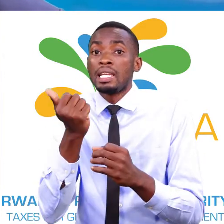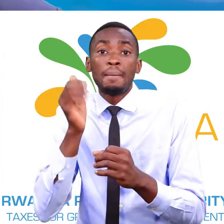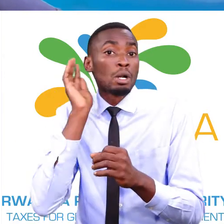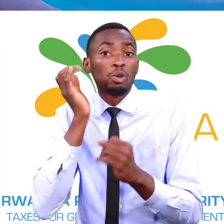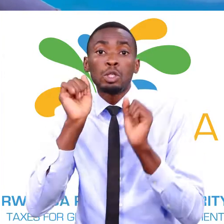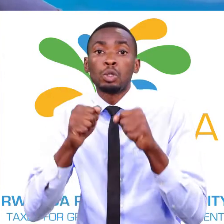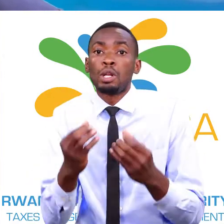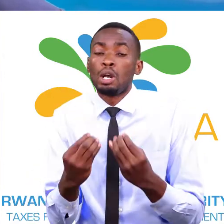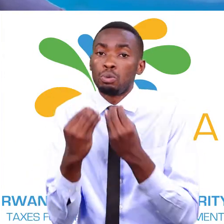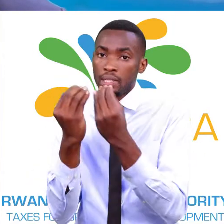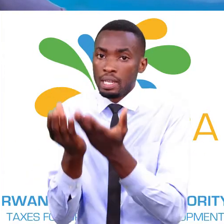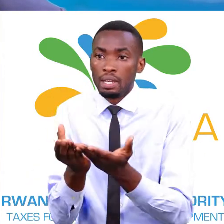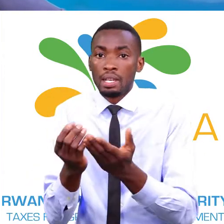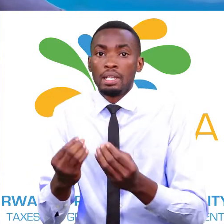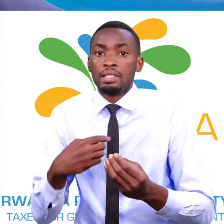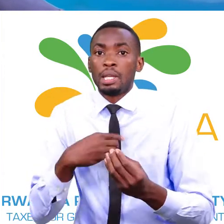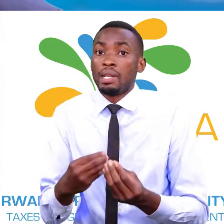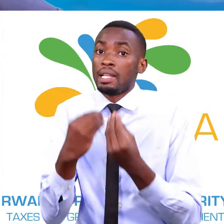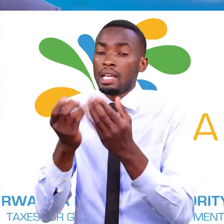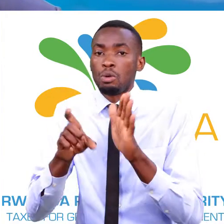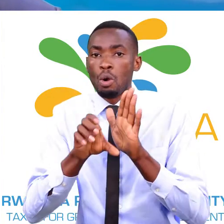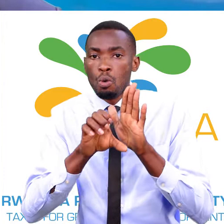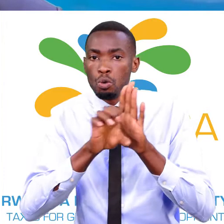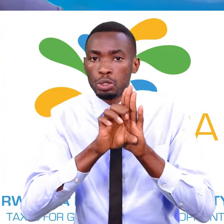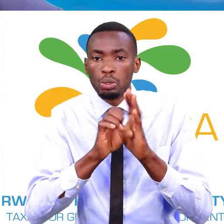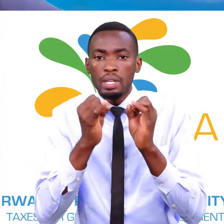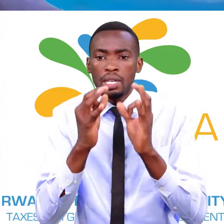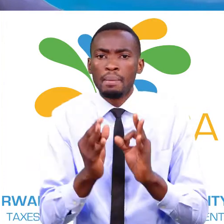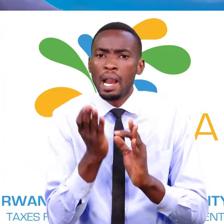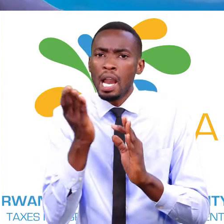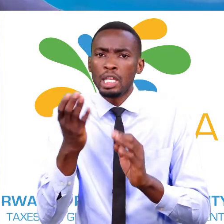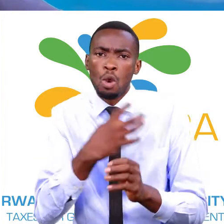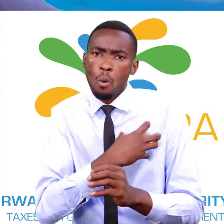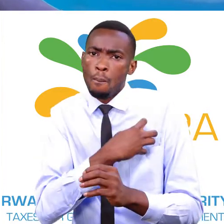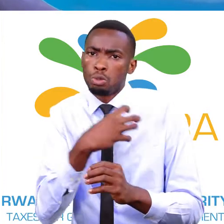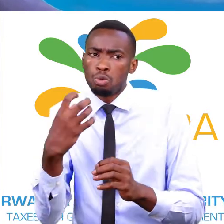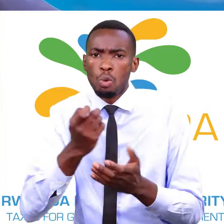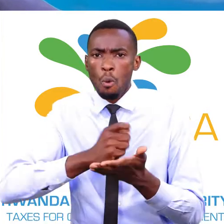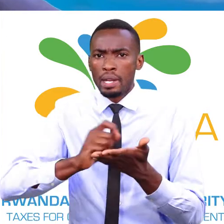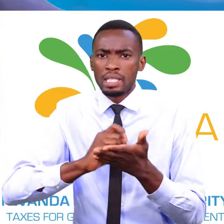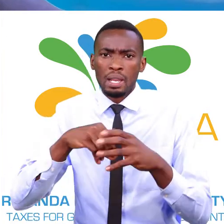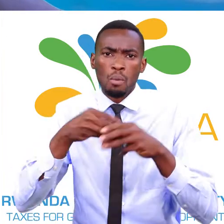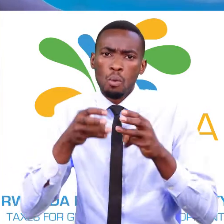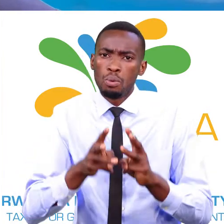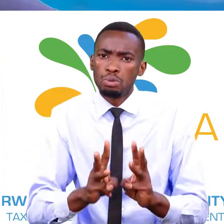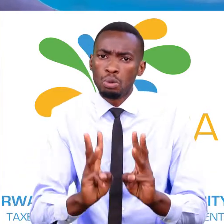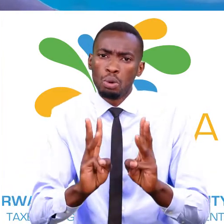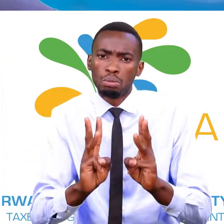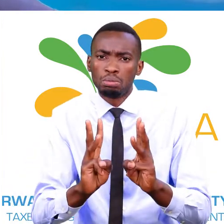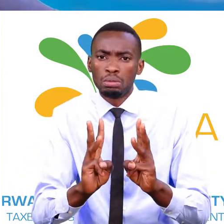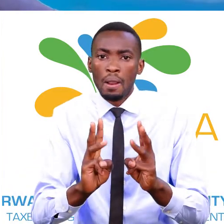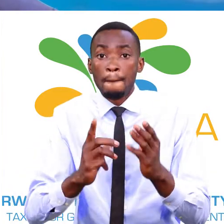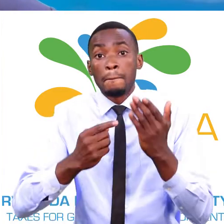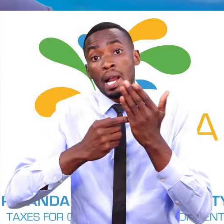umusoro ukwiye. Aha ngaha natanga nk'urugero, nk'uko tuvuge niba hari umutungo wanditswe mu buryo